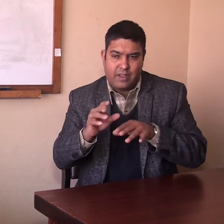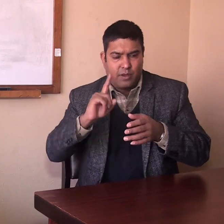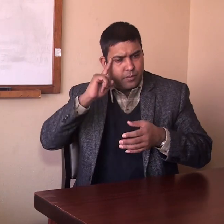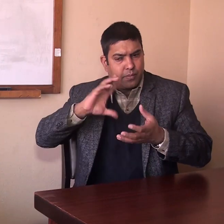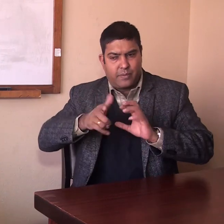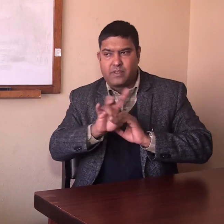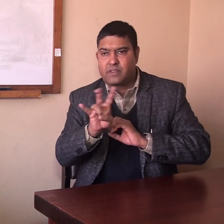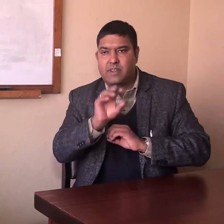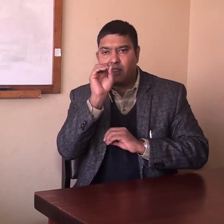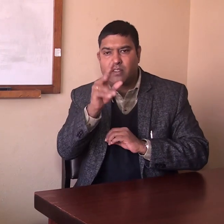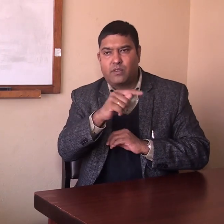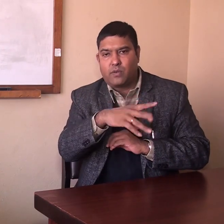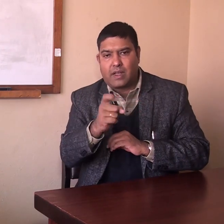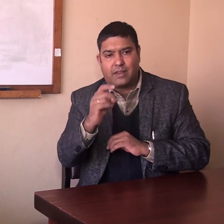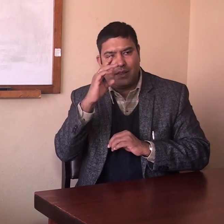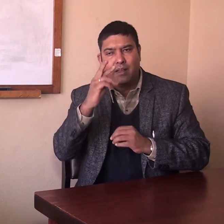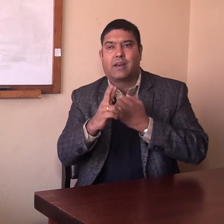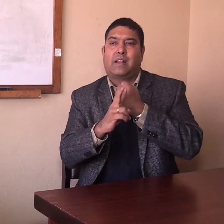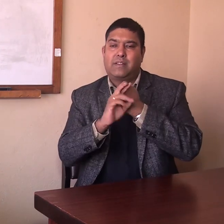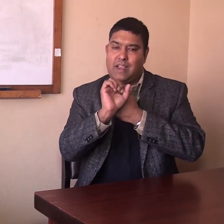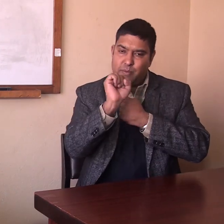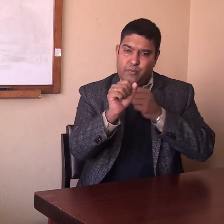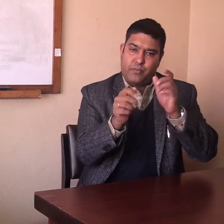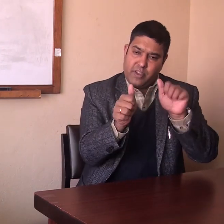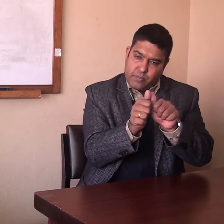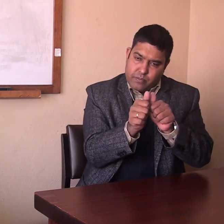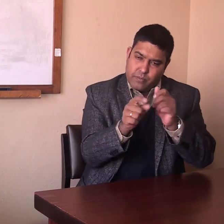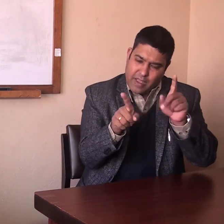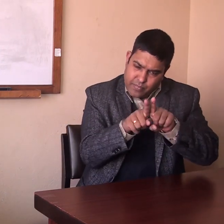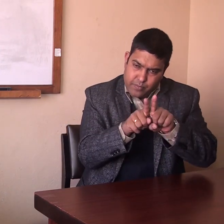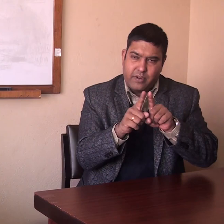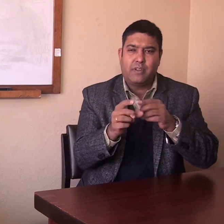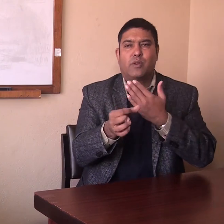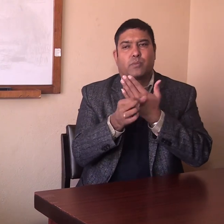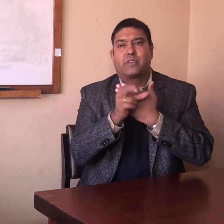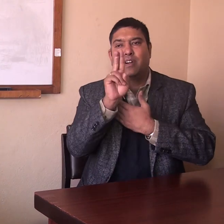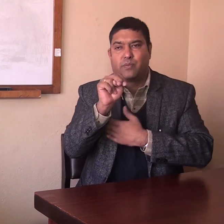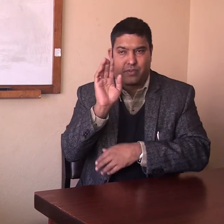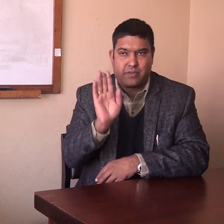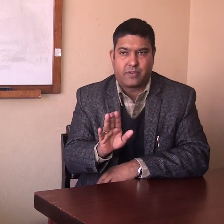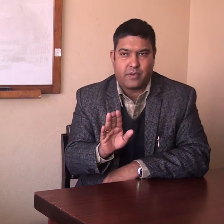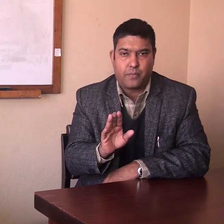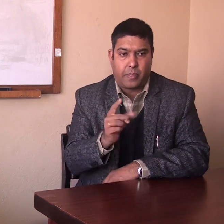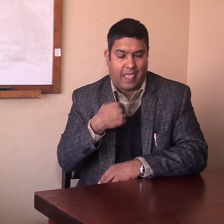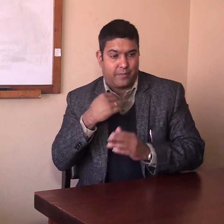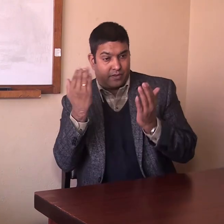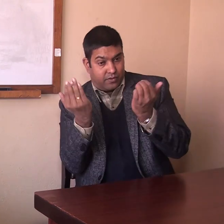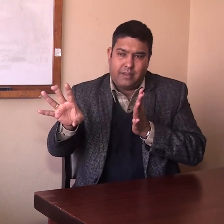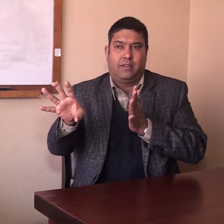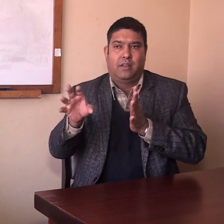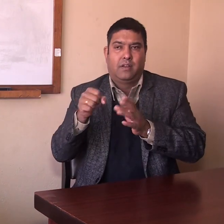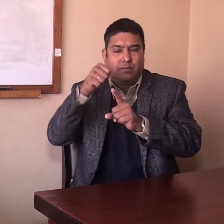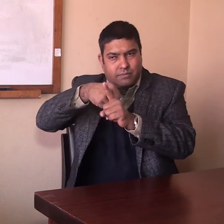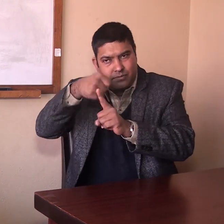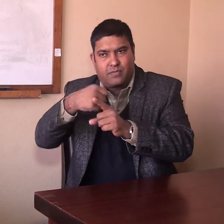बाइरा बिद्धाल थी अरुको लागी प्राविदिक सिछा दिना को लागी राज्ये आफे पनी पछारी परेगो चा जसते देखिएंचा